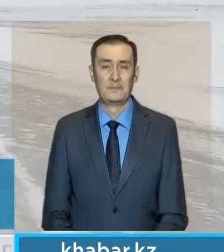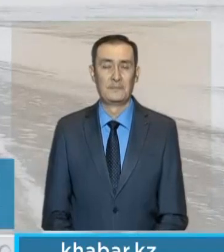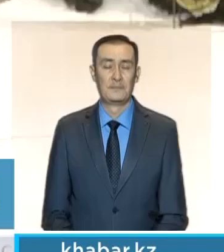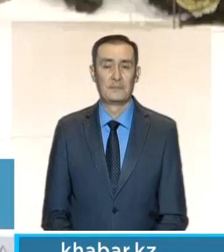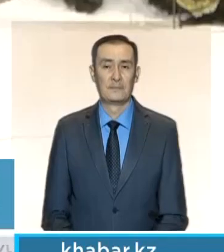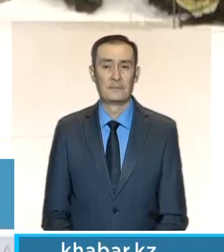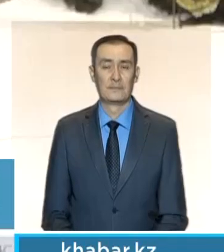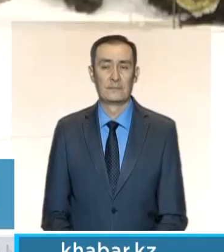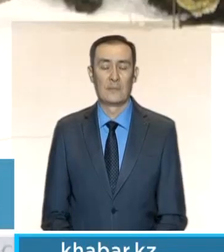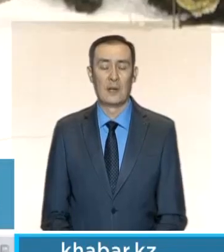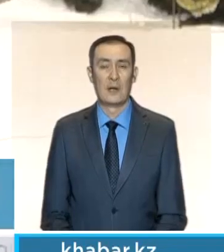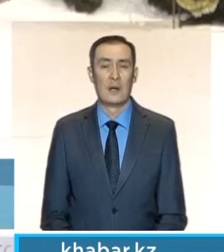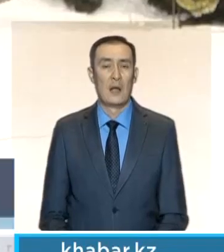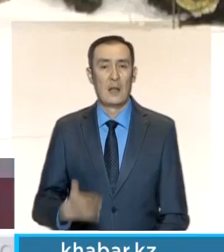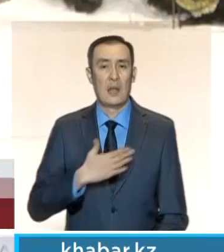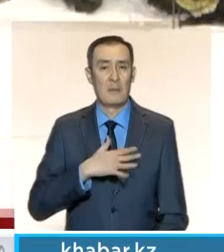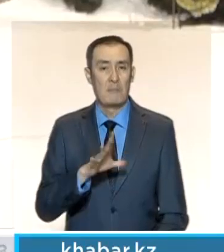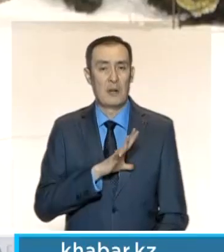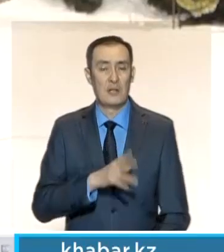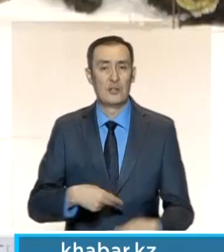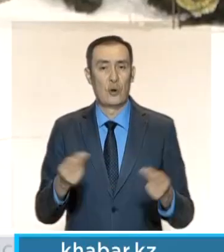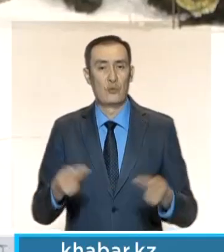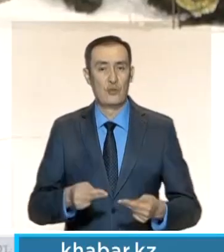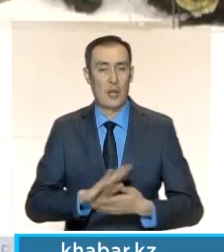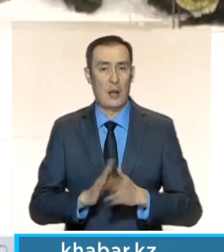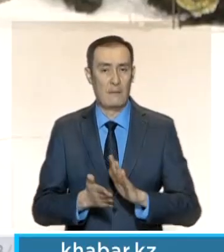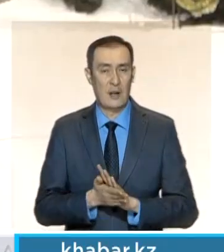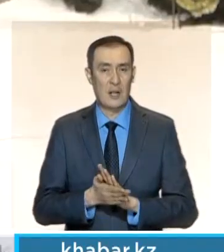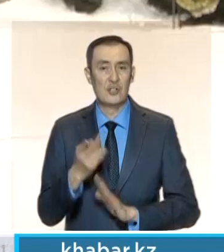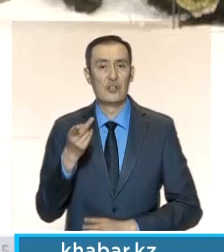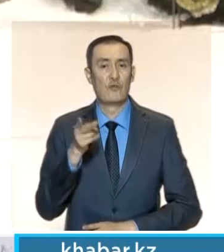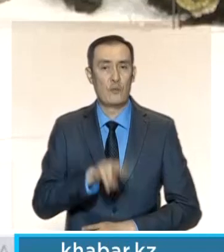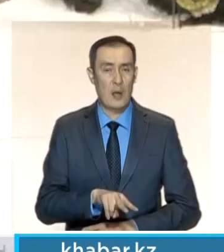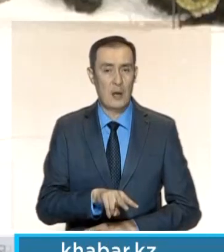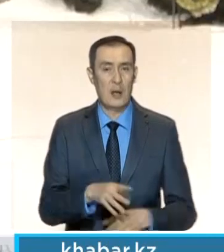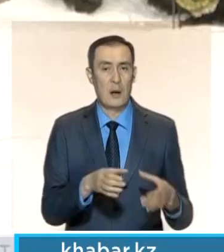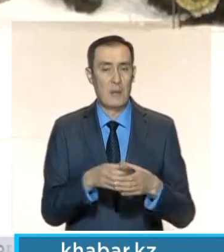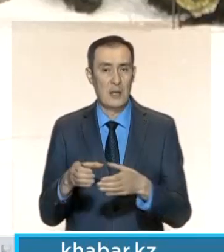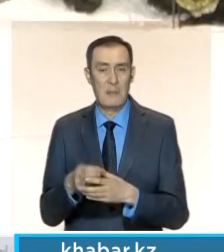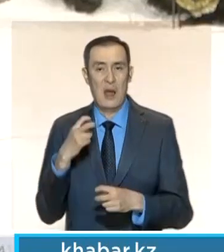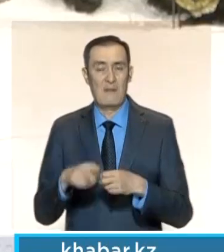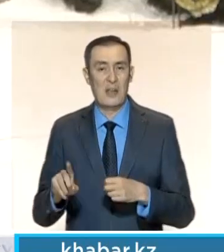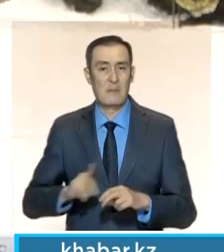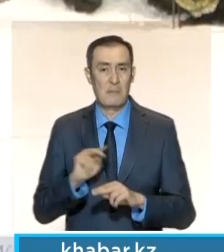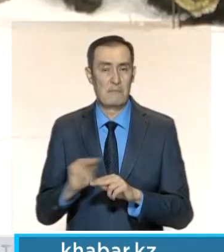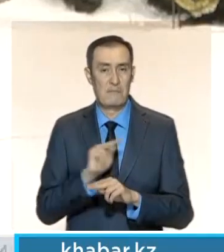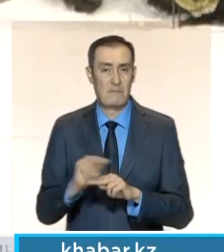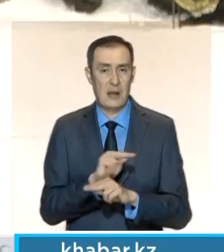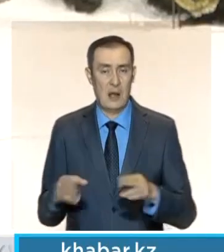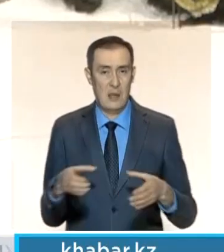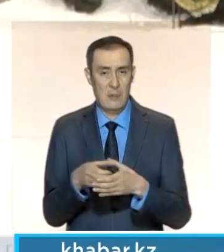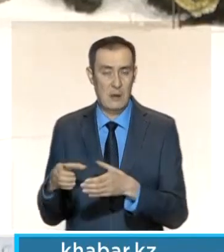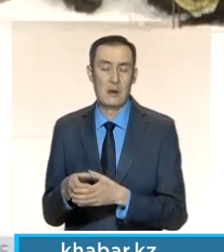аварий нами были заключены договора с двумя аварийными бригадами с двумя